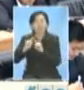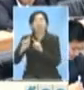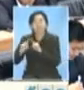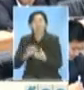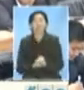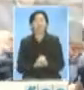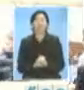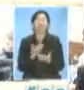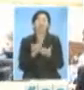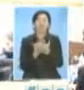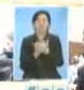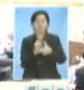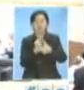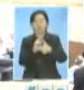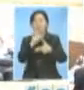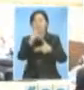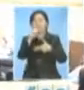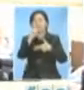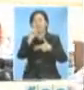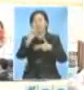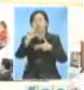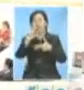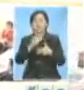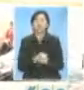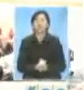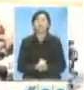ที่เราเรียกว่าโรดโชว์118ล้านบาท